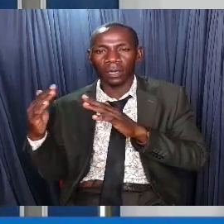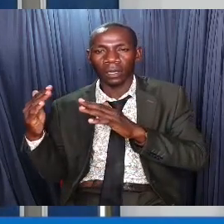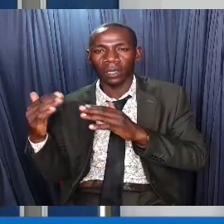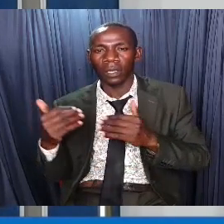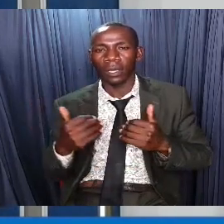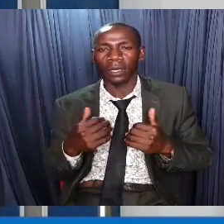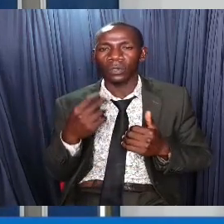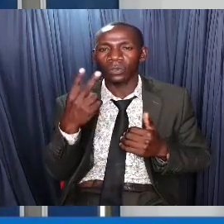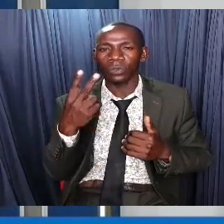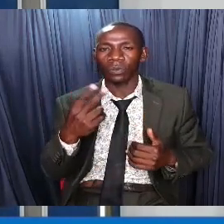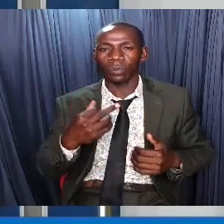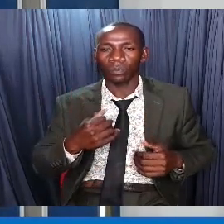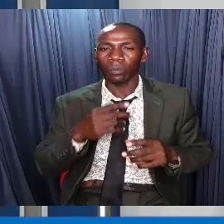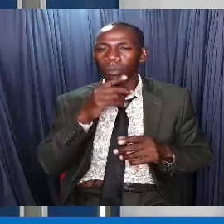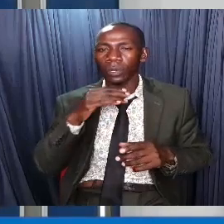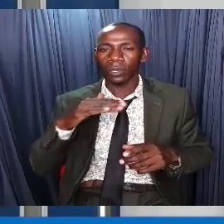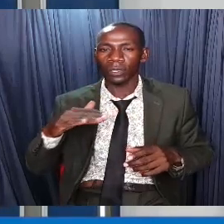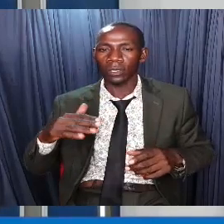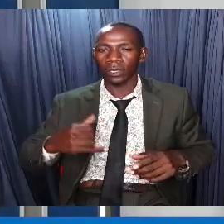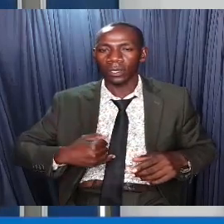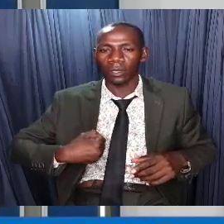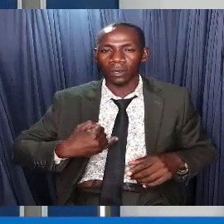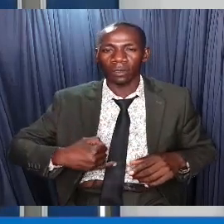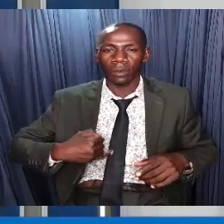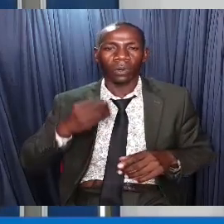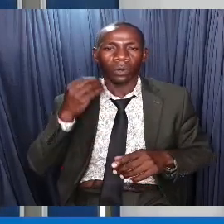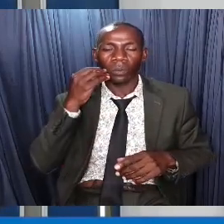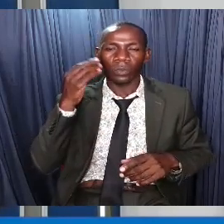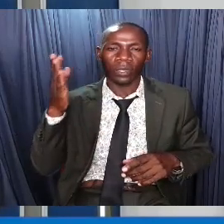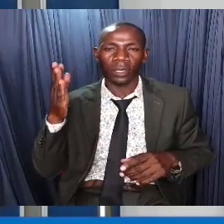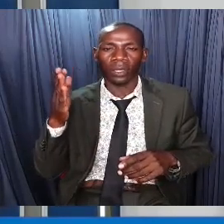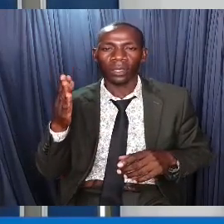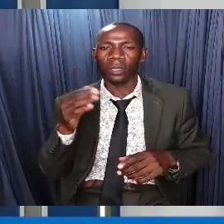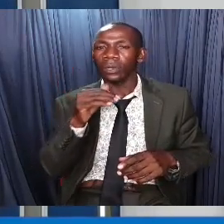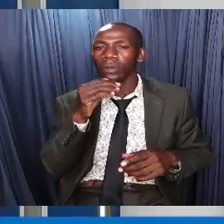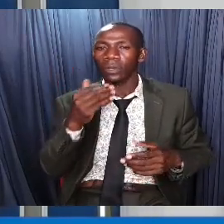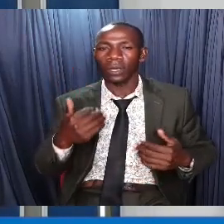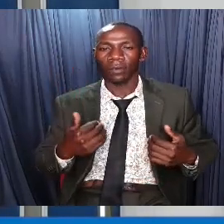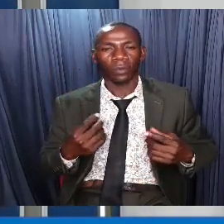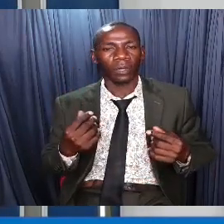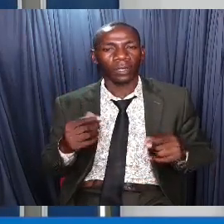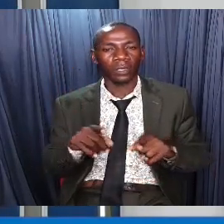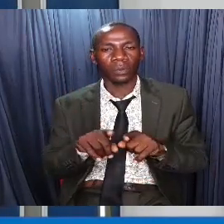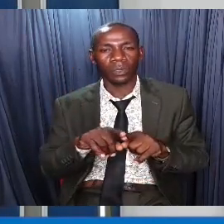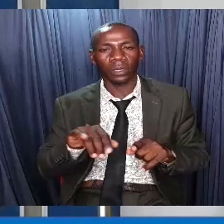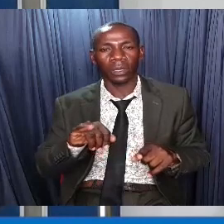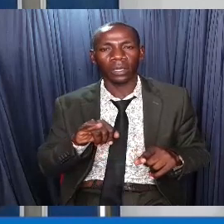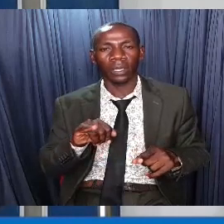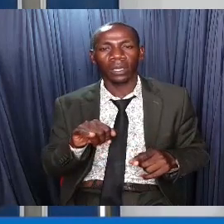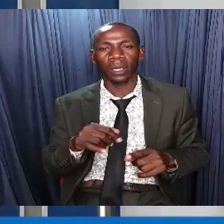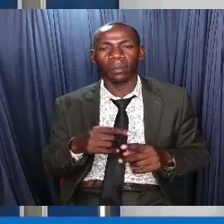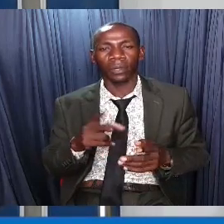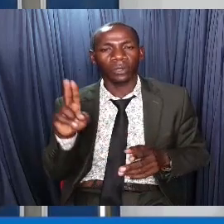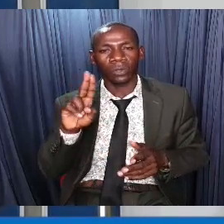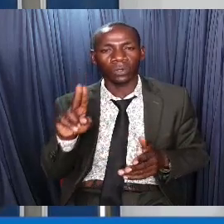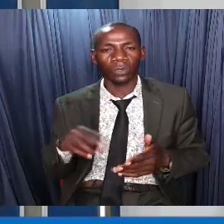kutoka Malindi. The landlord had two boys from Malindi. Tukasoma pamoja darasa moja. Wao nao ni walala hoi kama mimi. My schoolmates also. Lakini nilikuwa nawakopesha mimi.